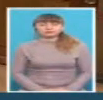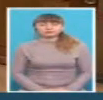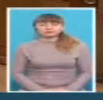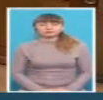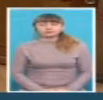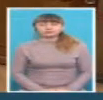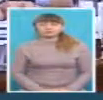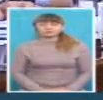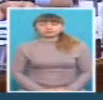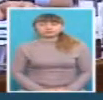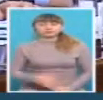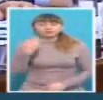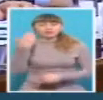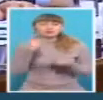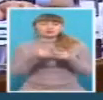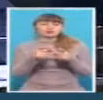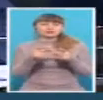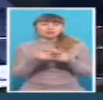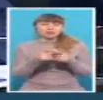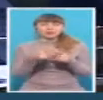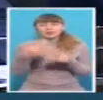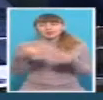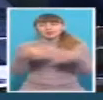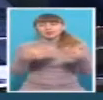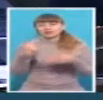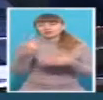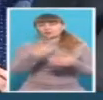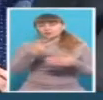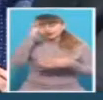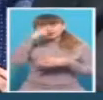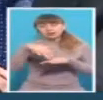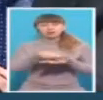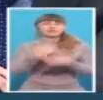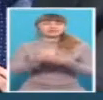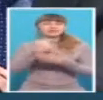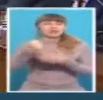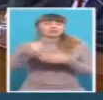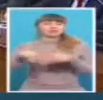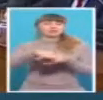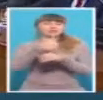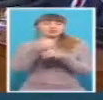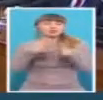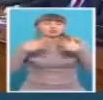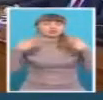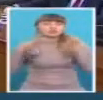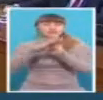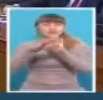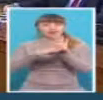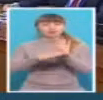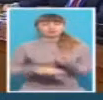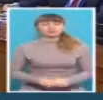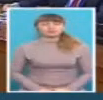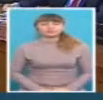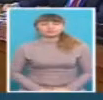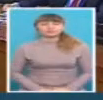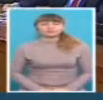ел ынтымақтастығының маңыздылығын ерекше атап өтті. Айта кетейік, Ресей премьер-министрі Дмитрий Медведев ертең ТМД елдері мен үкімет